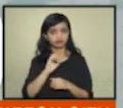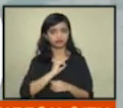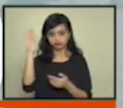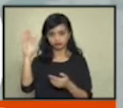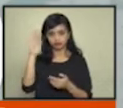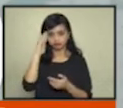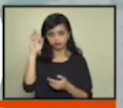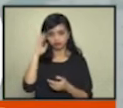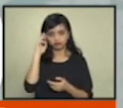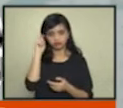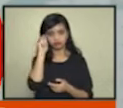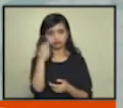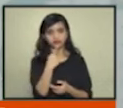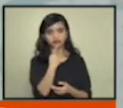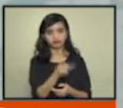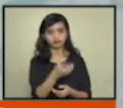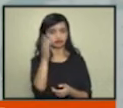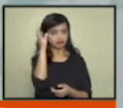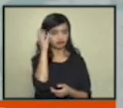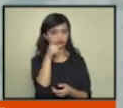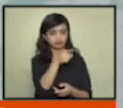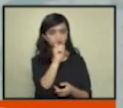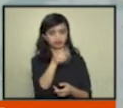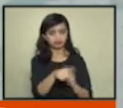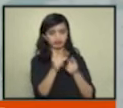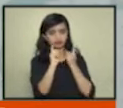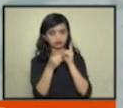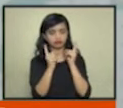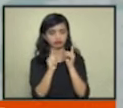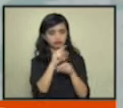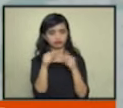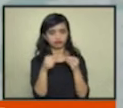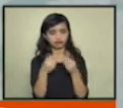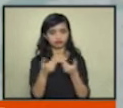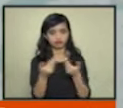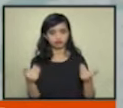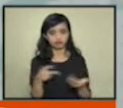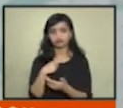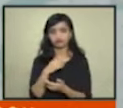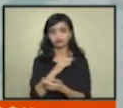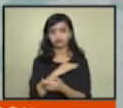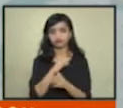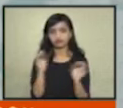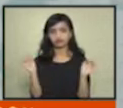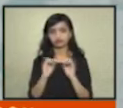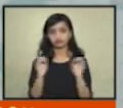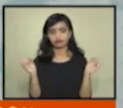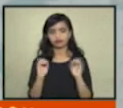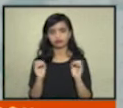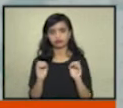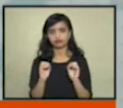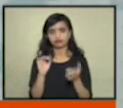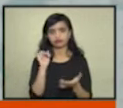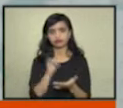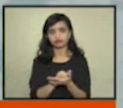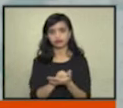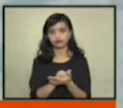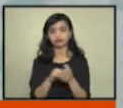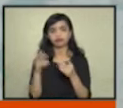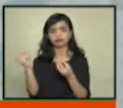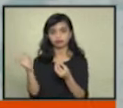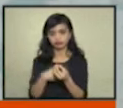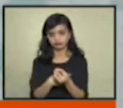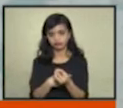Mapalad Rice Mill. Sabi po ni Sir Chito, ikaw na dapat kausapin ko tungkol dun sa separation pay ni Nanay Emilita. Kaya yung presidente, tinanggal